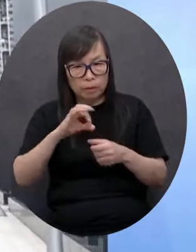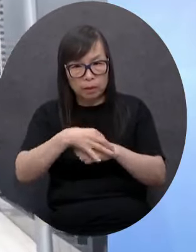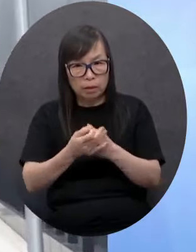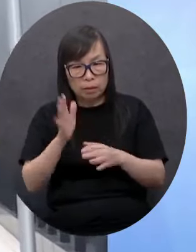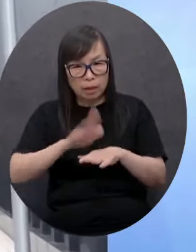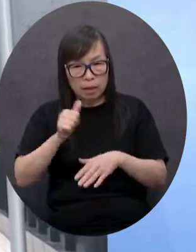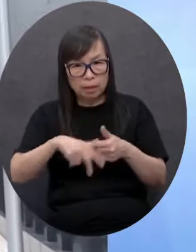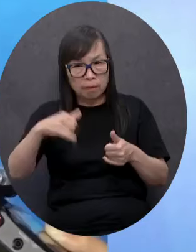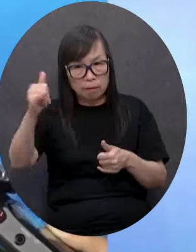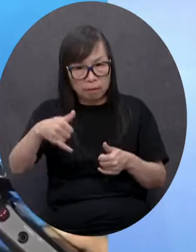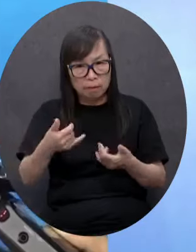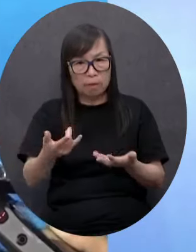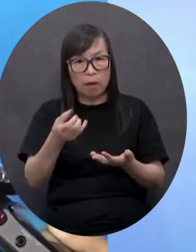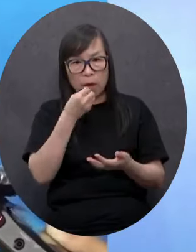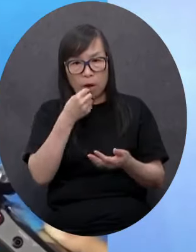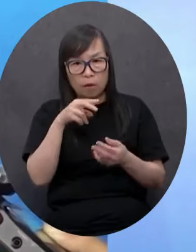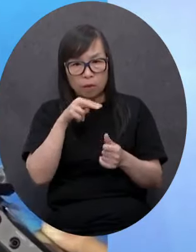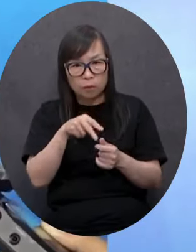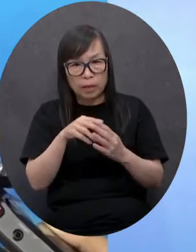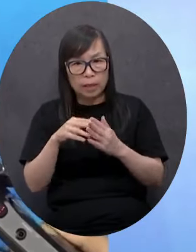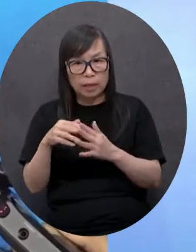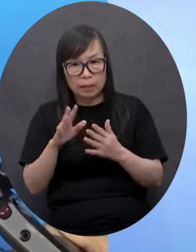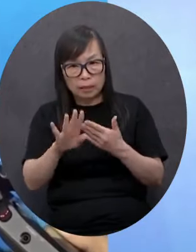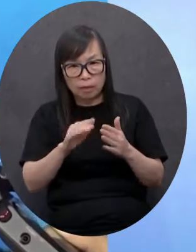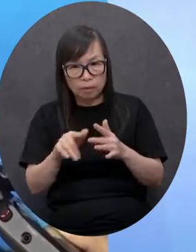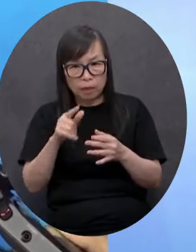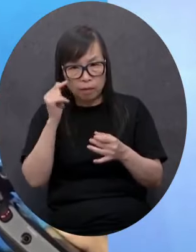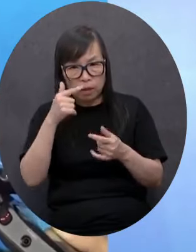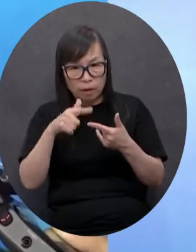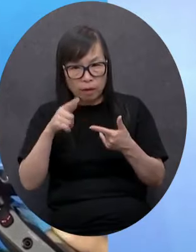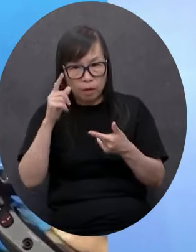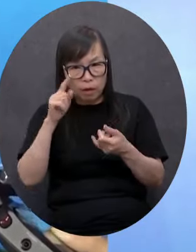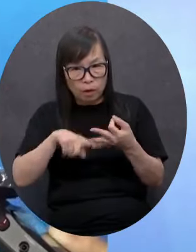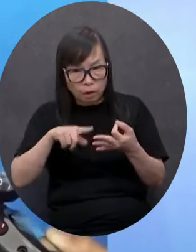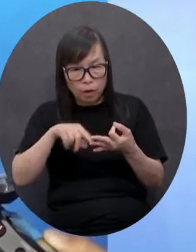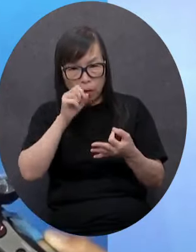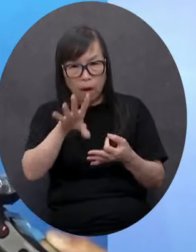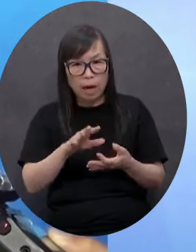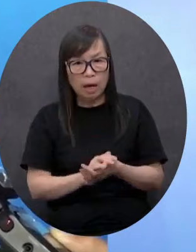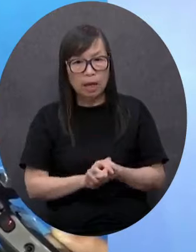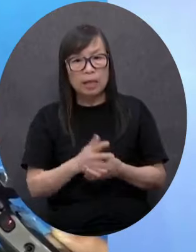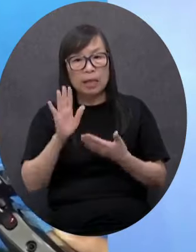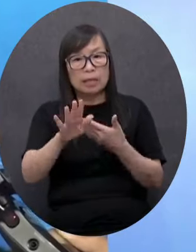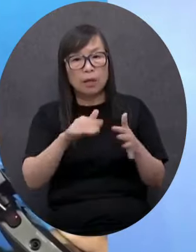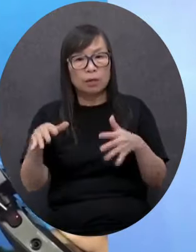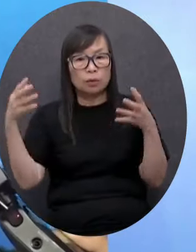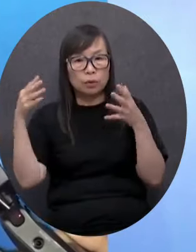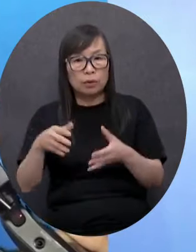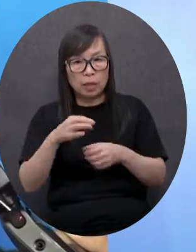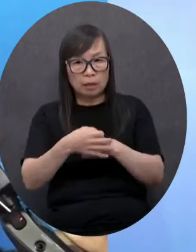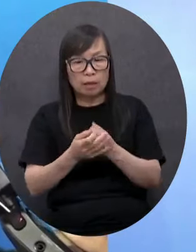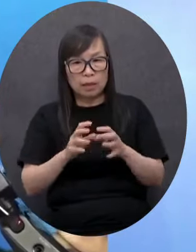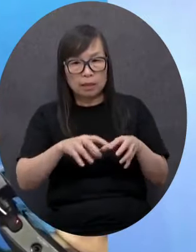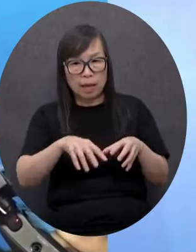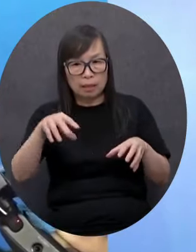际人才港。前海管理局科技创新处副处长范国良就指出，前海聚集的国家